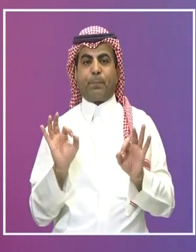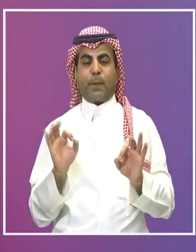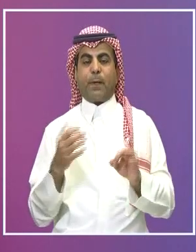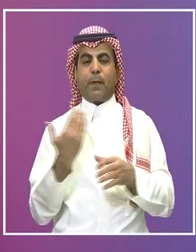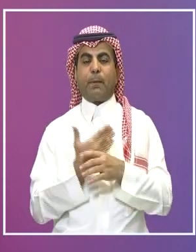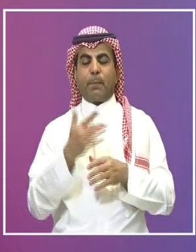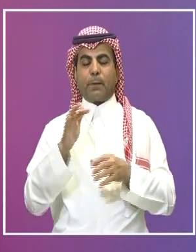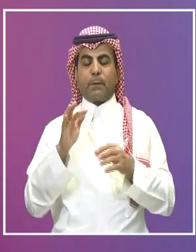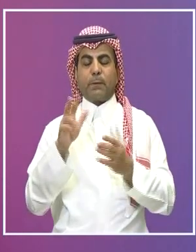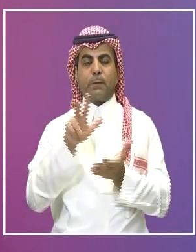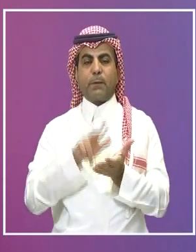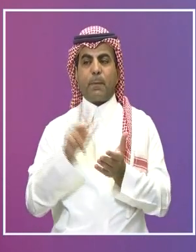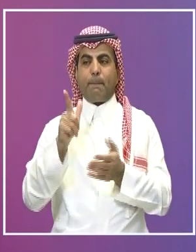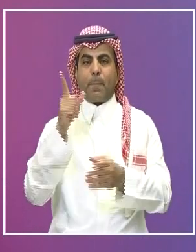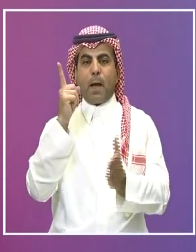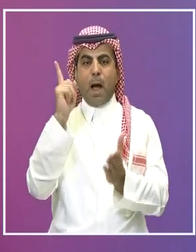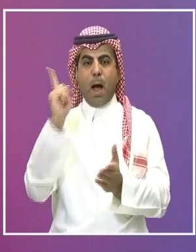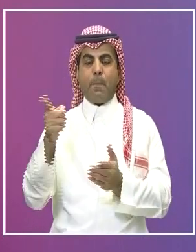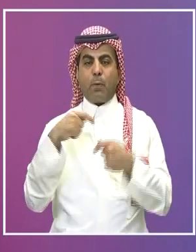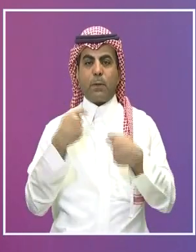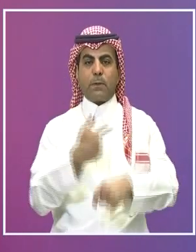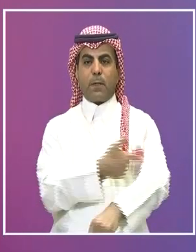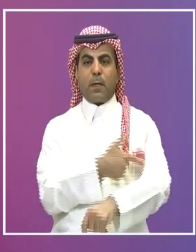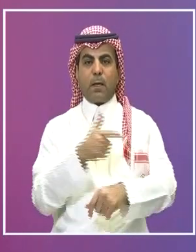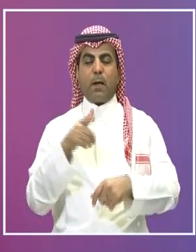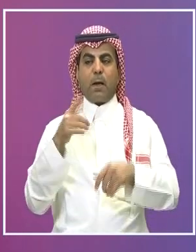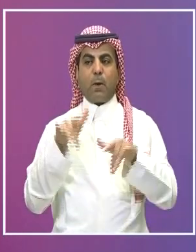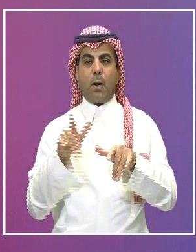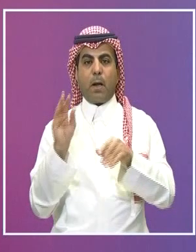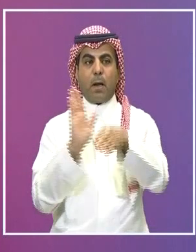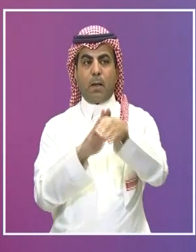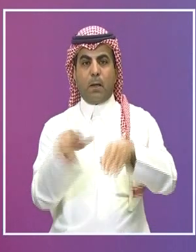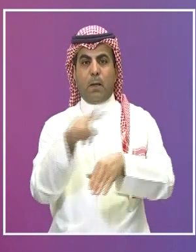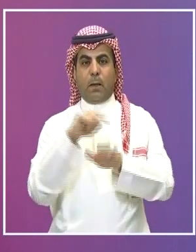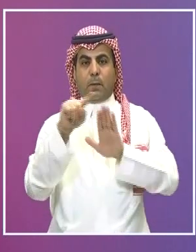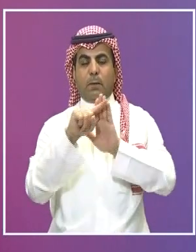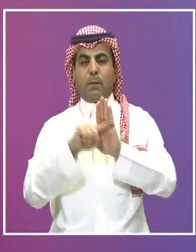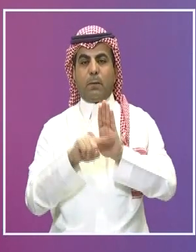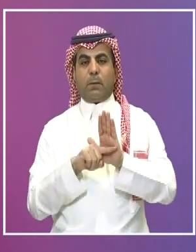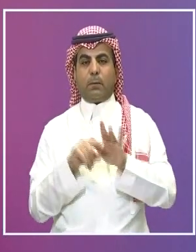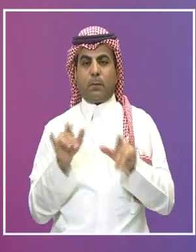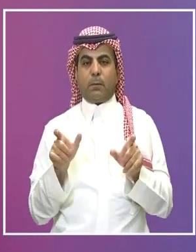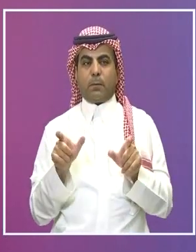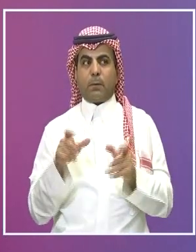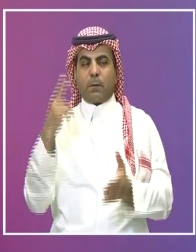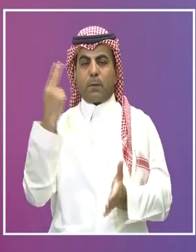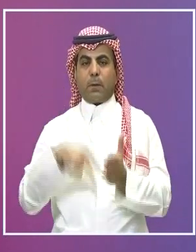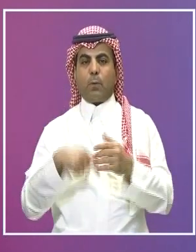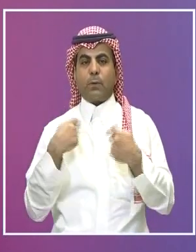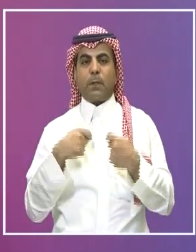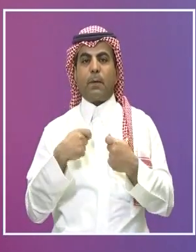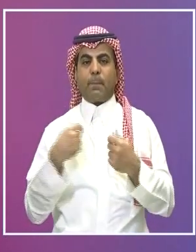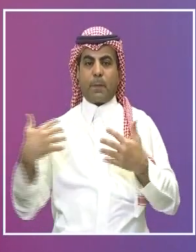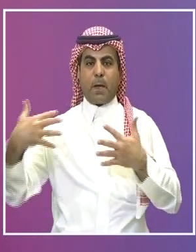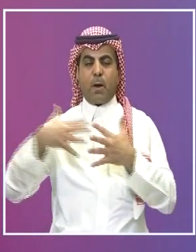في تطبيق ما تصدره هيئة الصحة العامة وقاية حيال الإجراءات الاحترازية والتدابير الوقائية، وأصدرت الوزارة